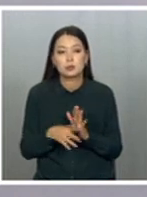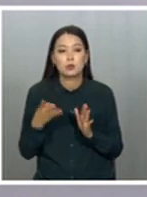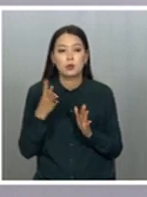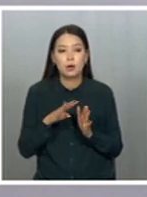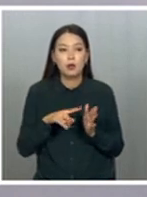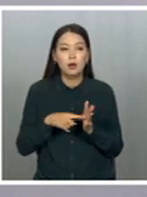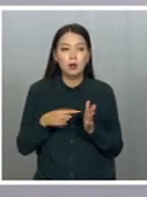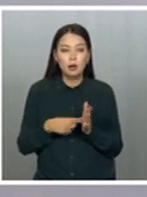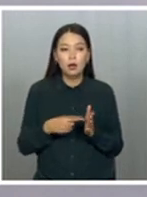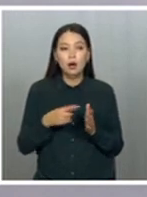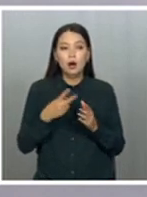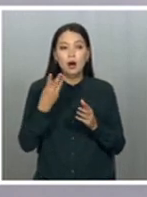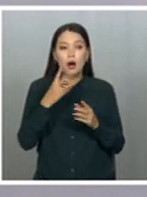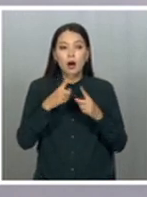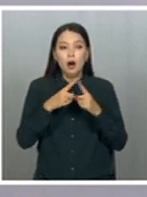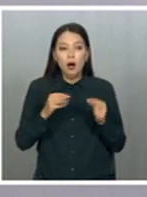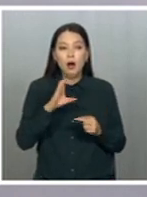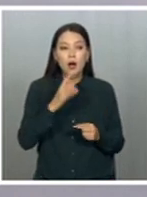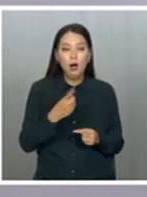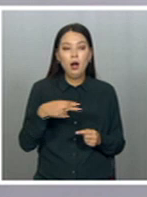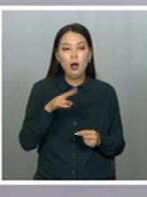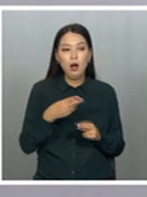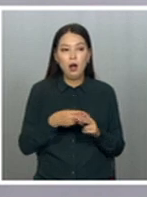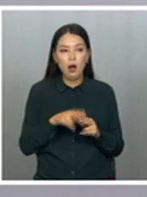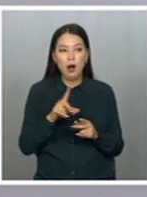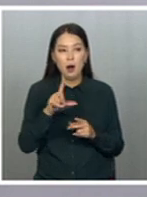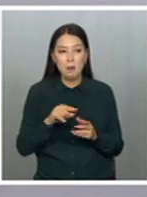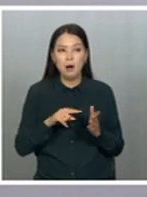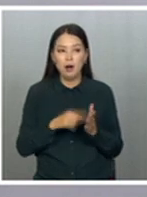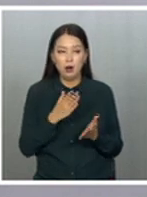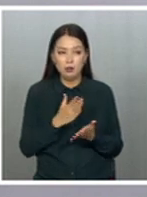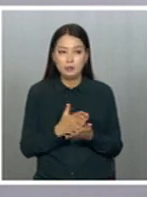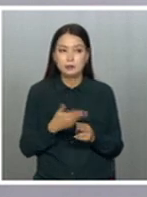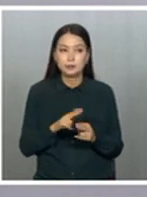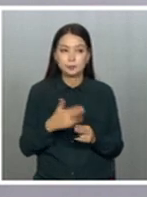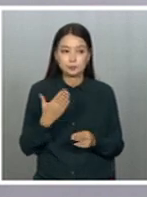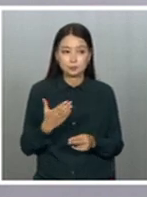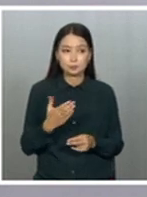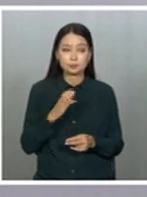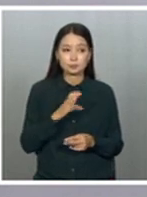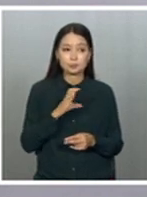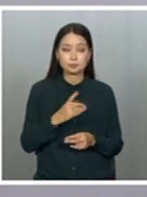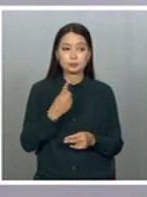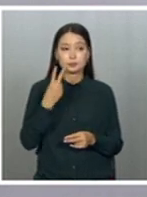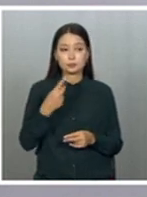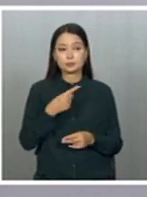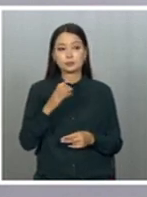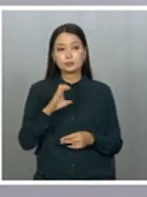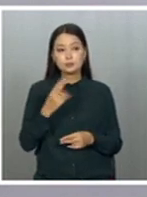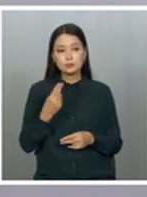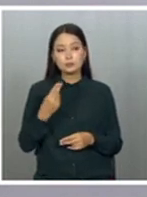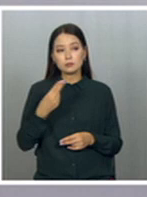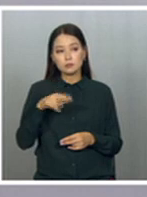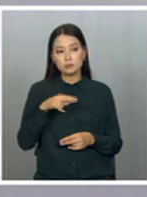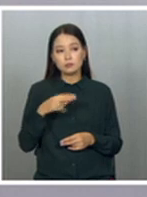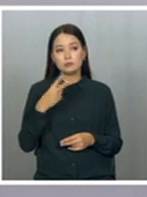С1, Д оның бір катеті. Сонда С1, Д-ның квадраты С, С1 мен С,